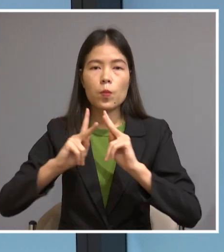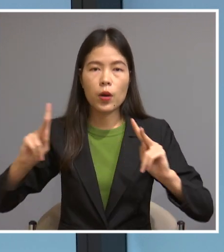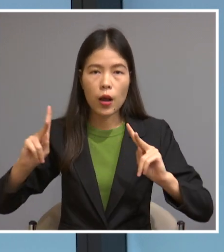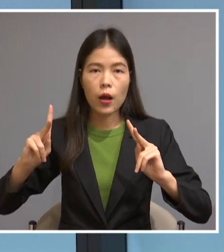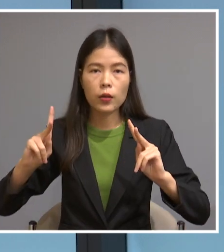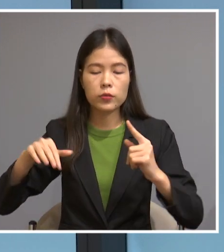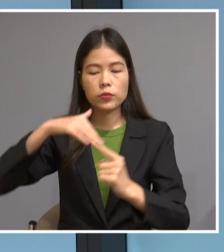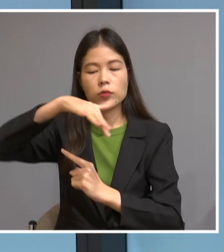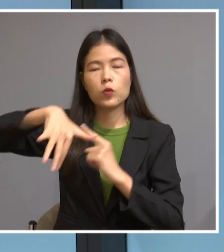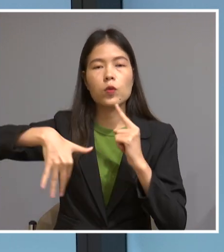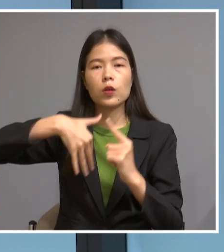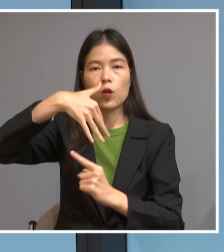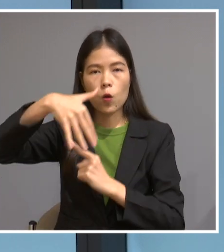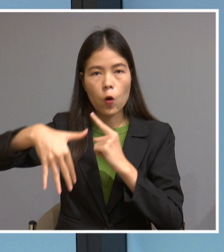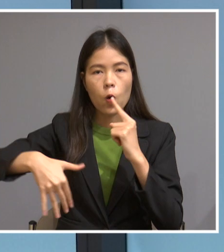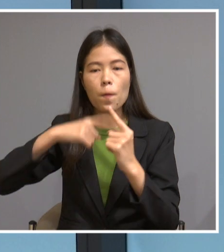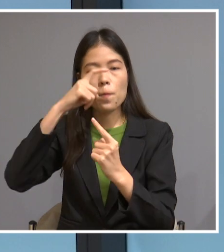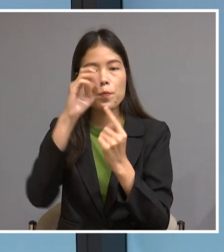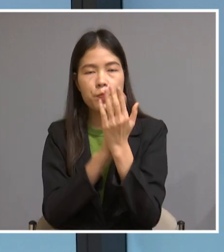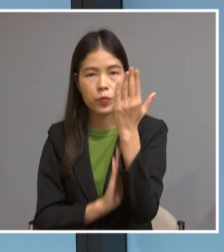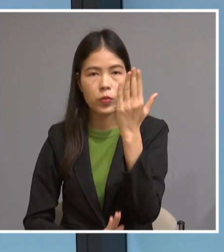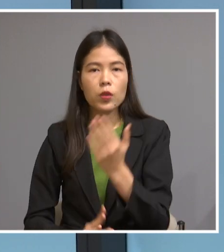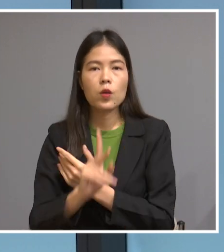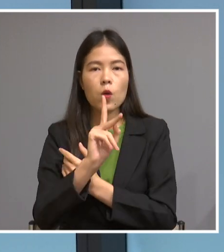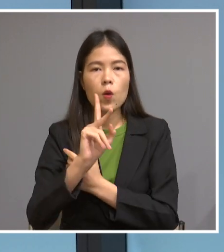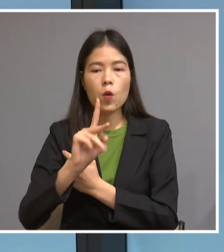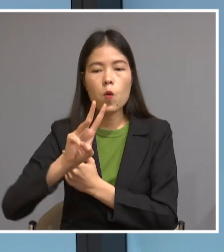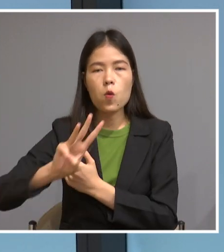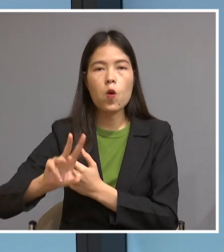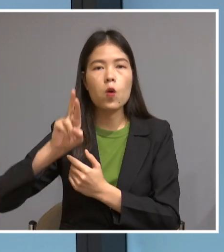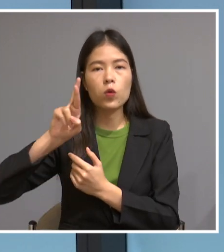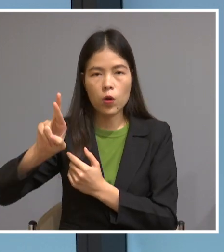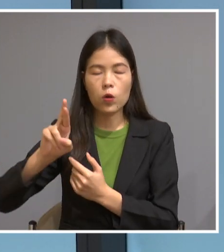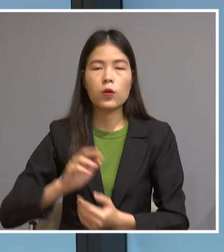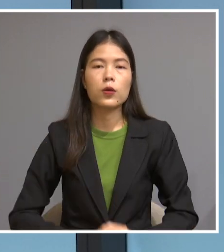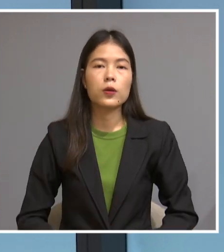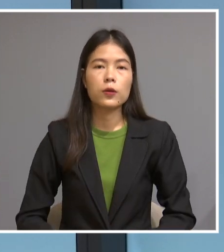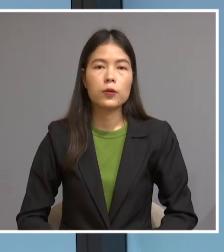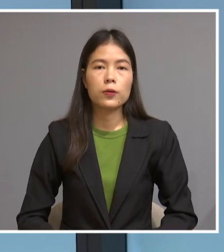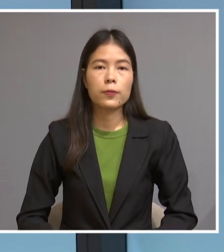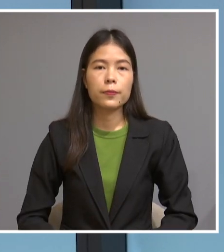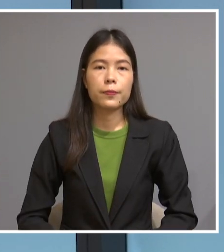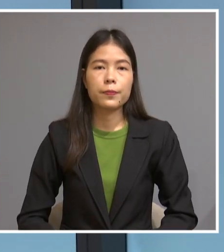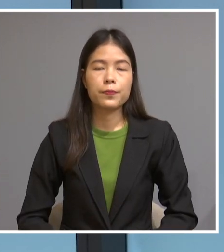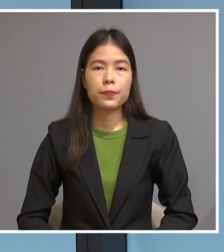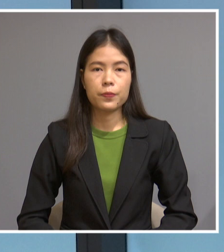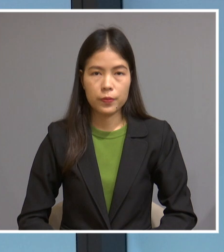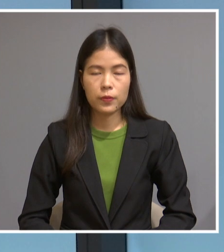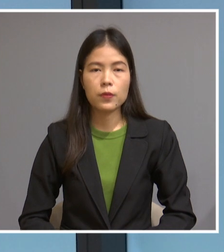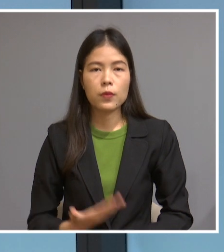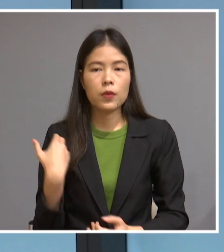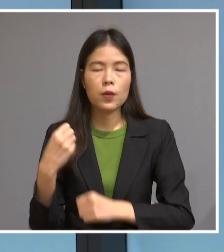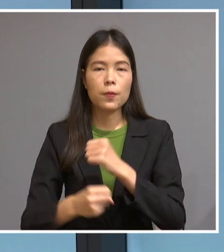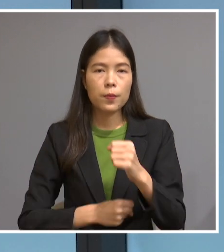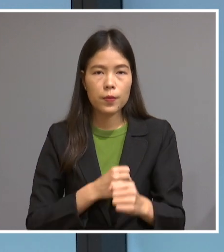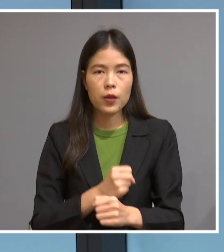ชาติหรือก. ก.ครับในปี 2,567 ถึปี 2,568แล้วถ้าสุด